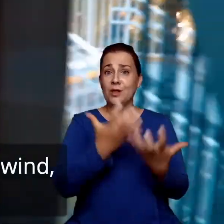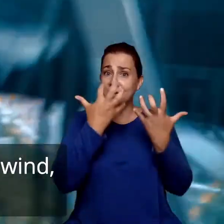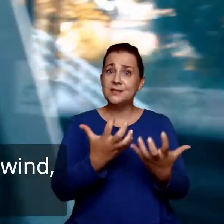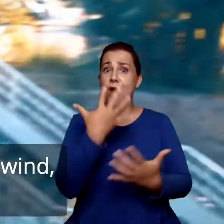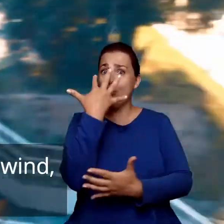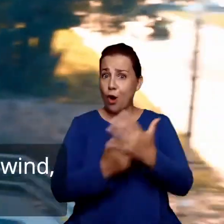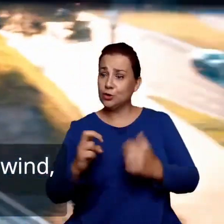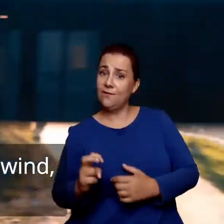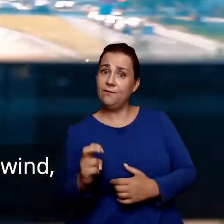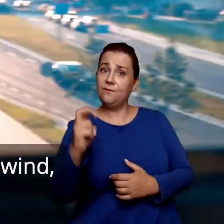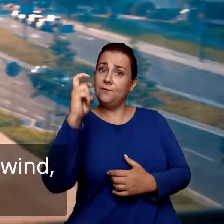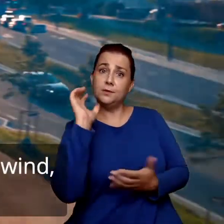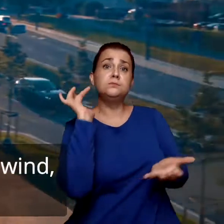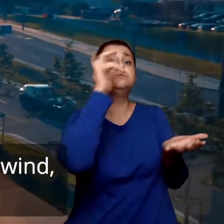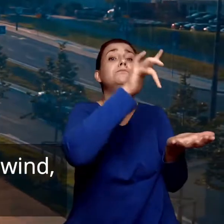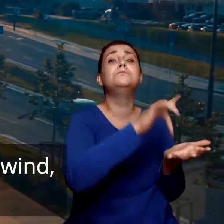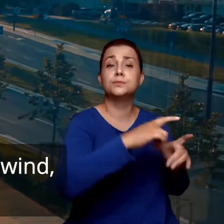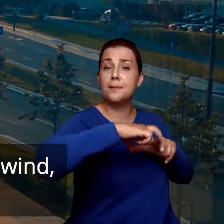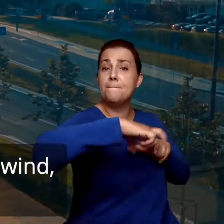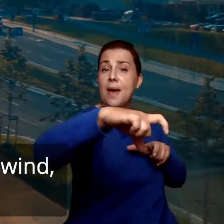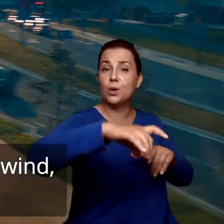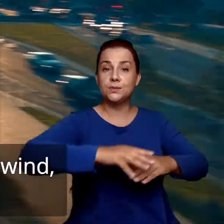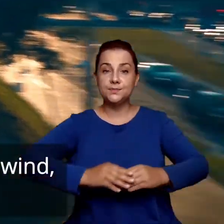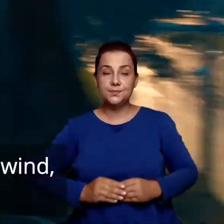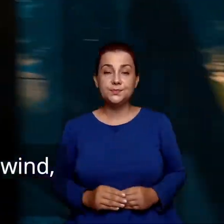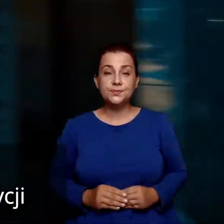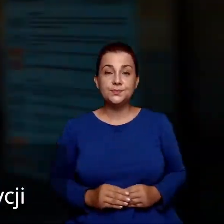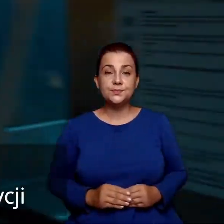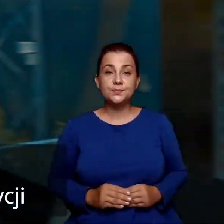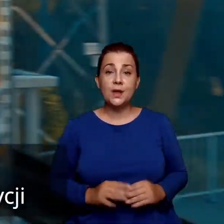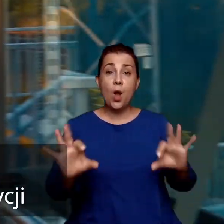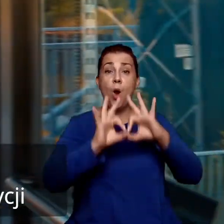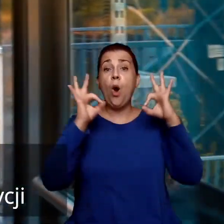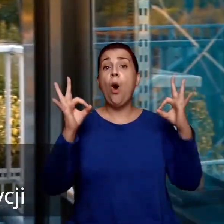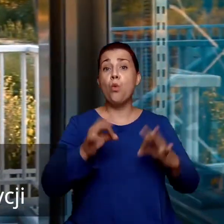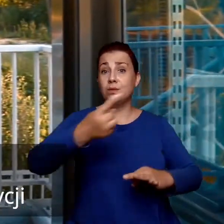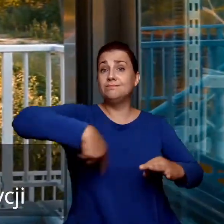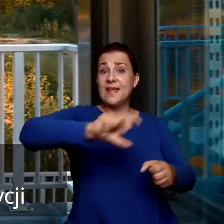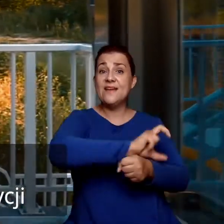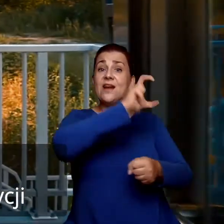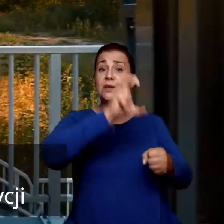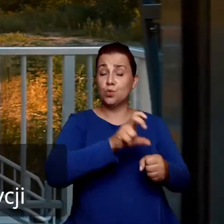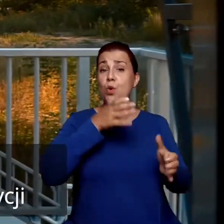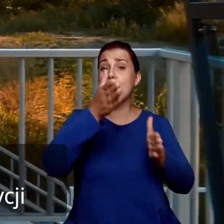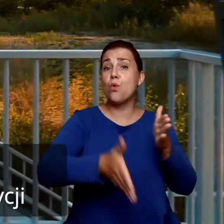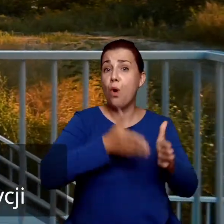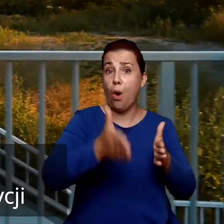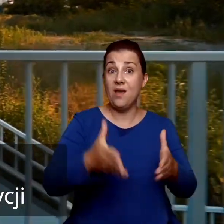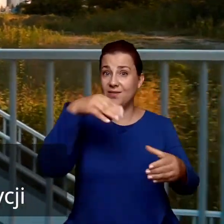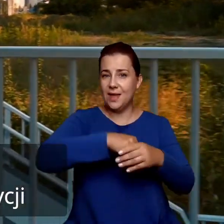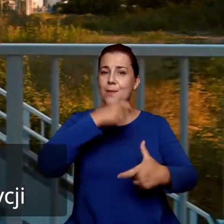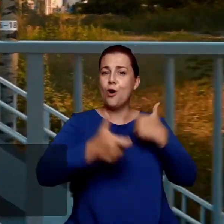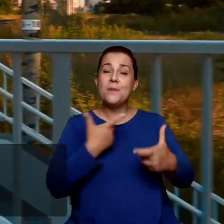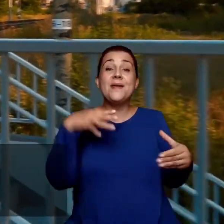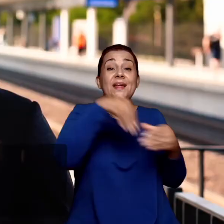chociażby z win, żeby dostać się na perony. Generalnie nasza infrastruktura kolejowa w ramach prowadzonych inwestycji